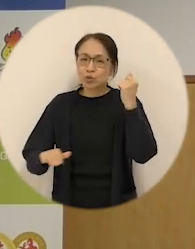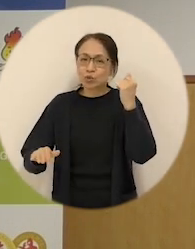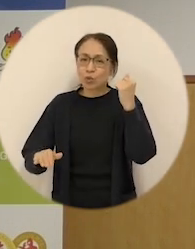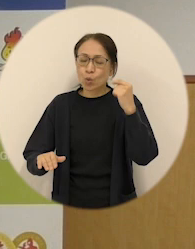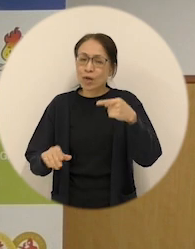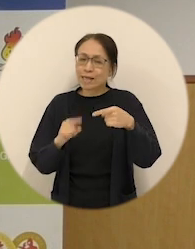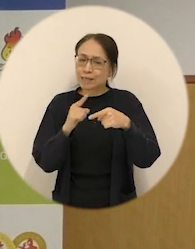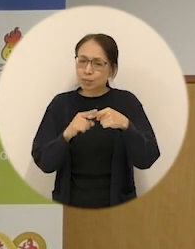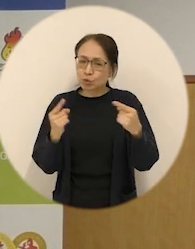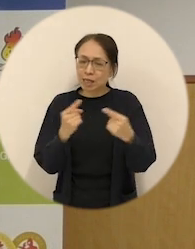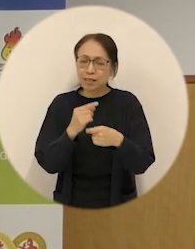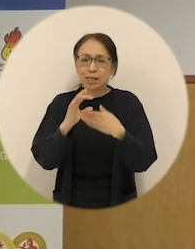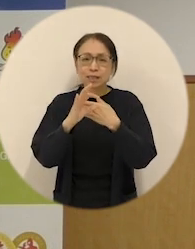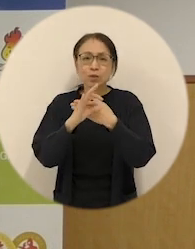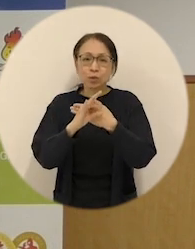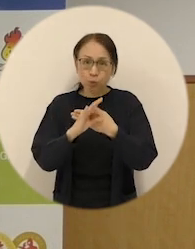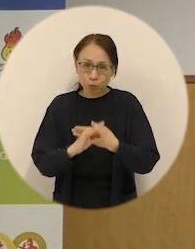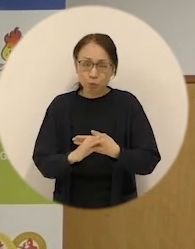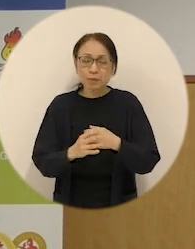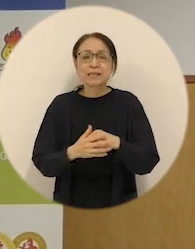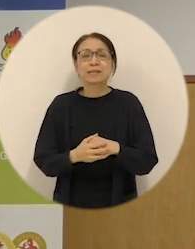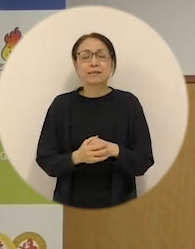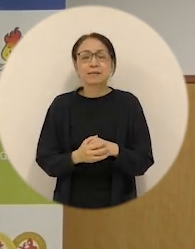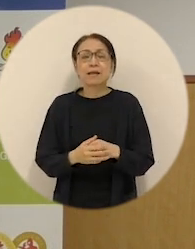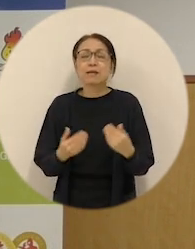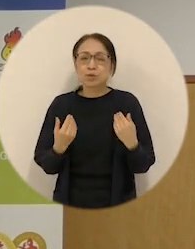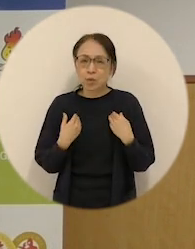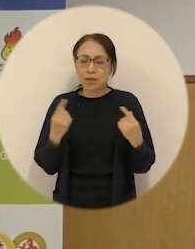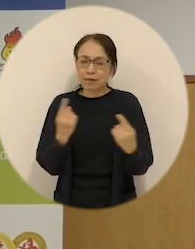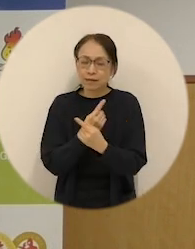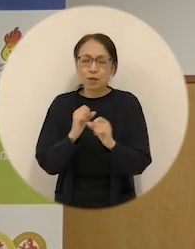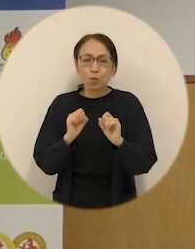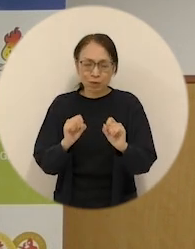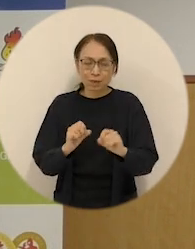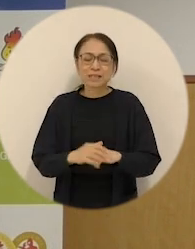に伴い所要の改正を行うものであります。